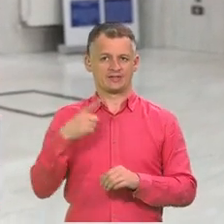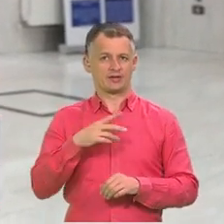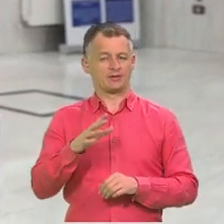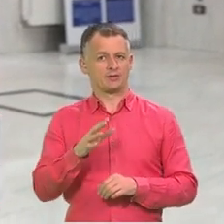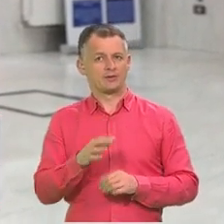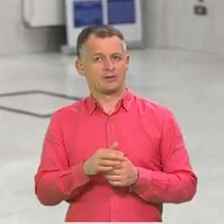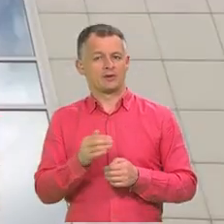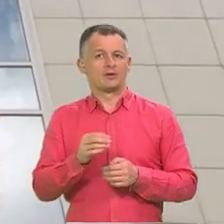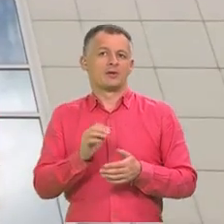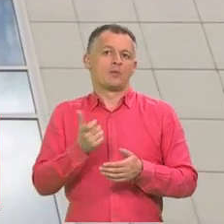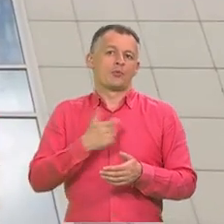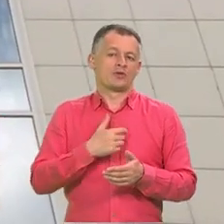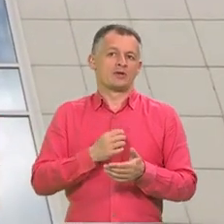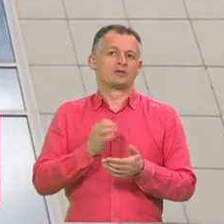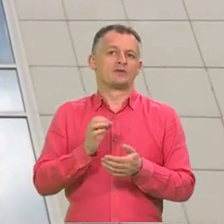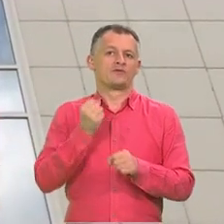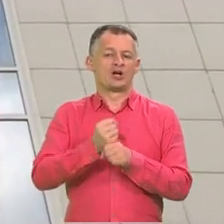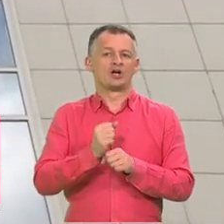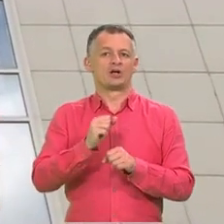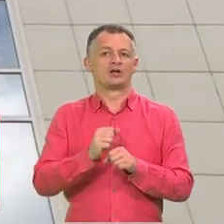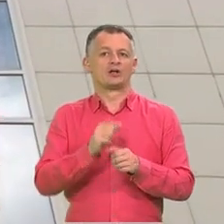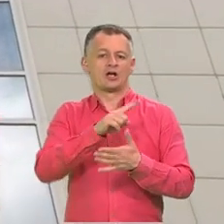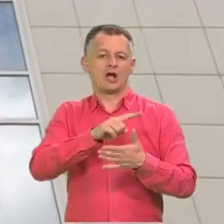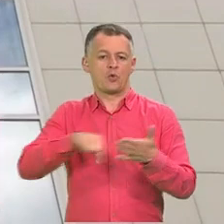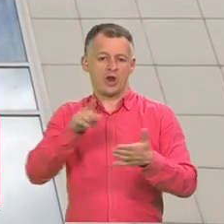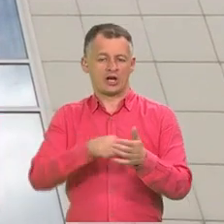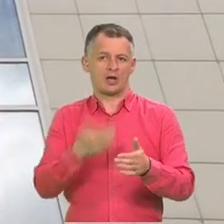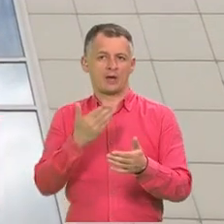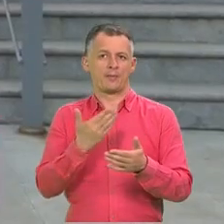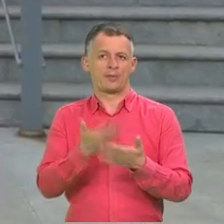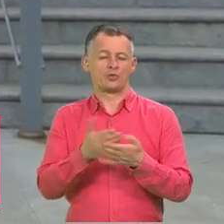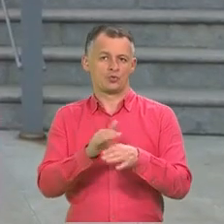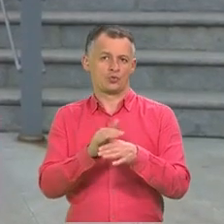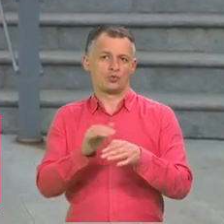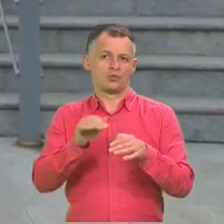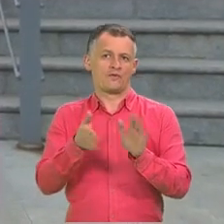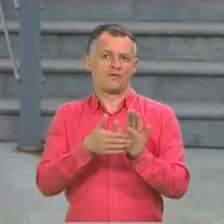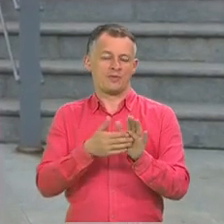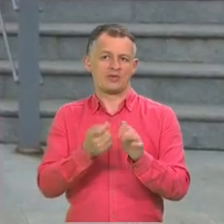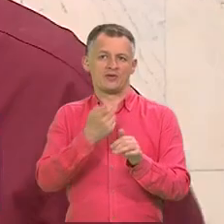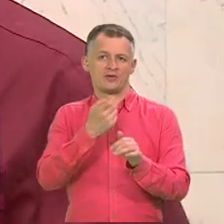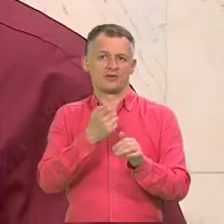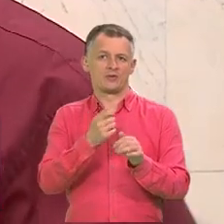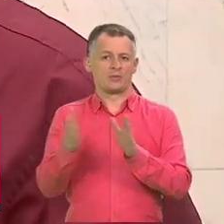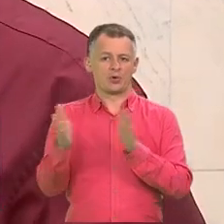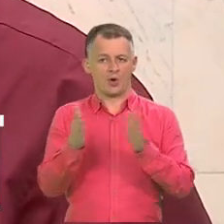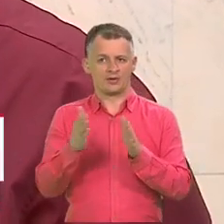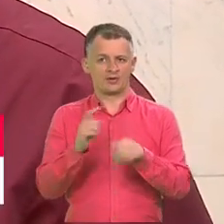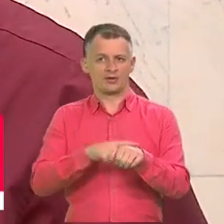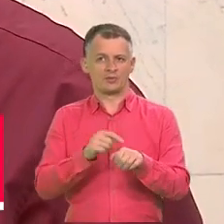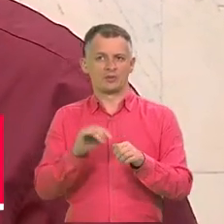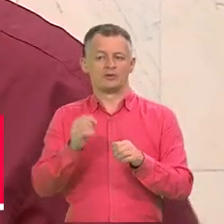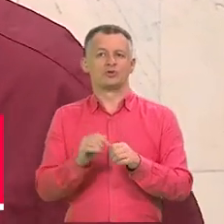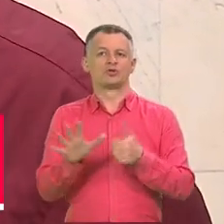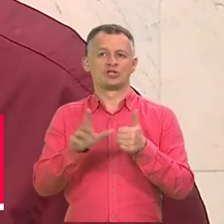împlinirii prescripției în următoarele 6 luni. Protestul magistraților creează incertitudine printre avocați. Noi trebuie să ne prezentăm la